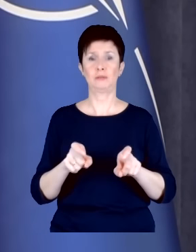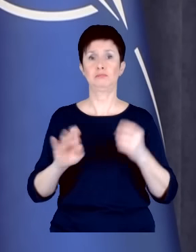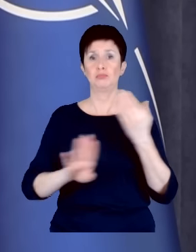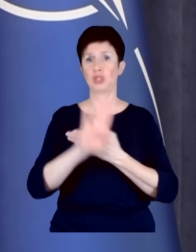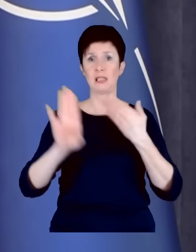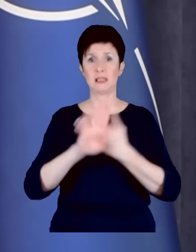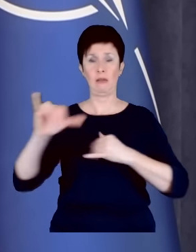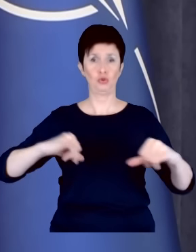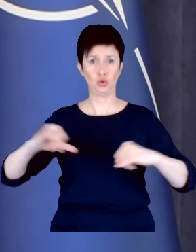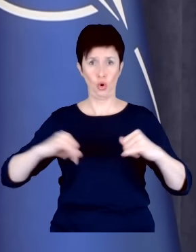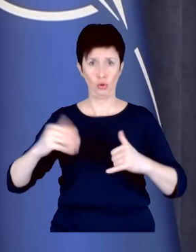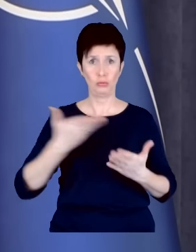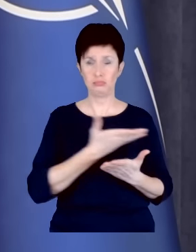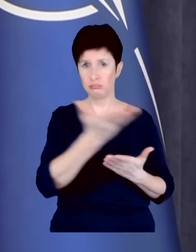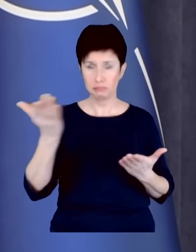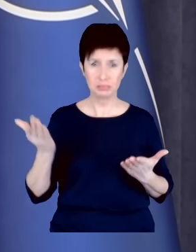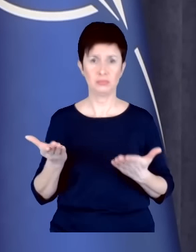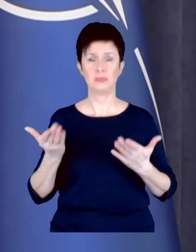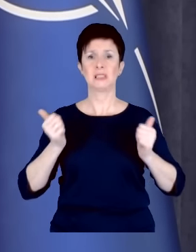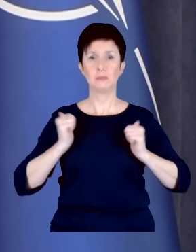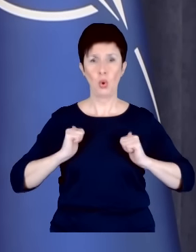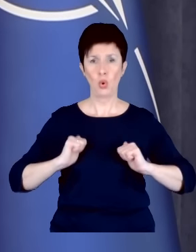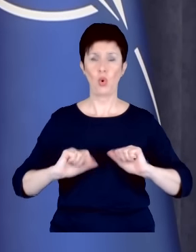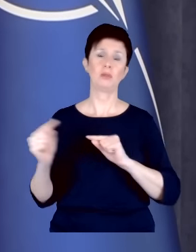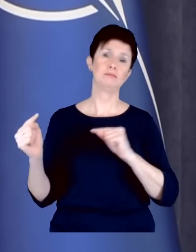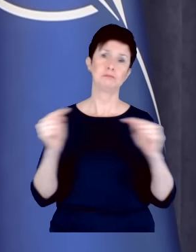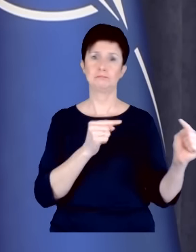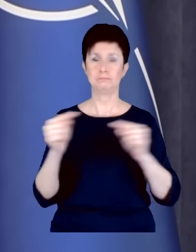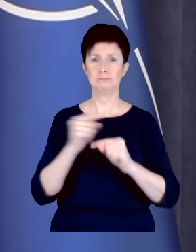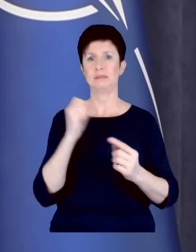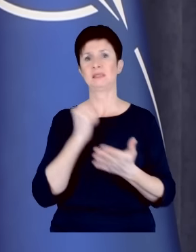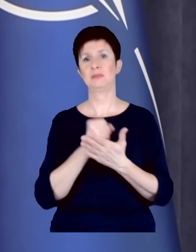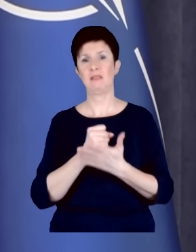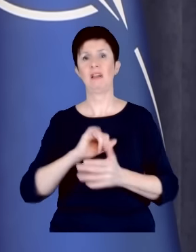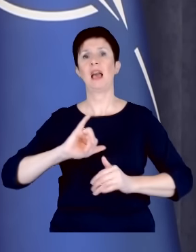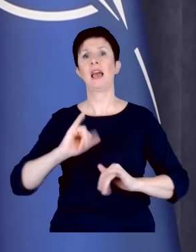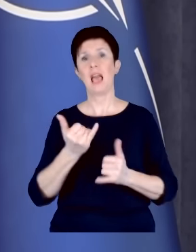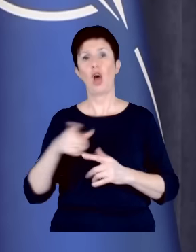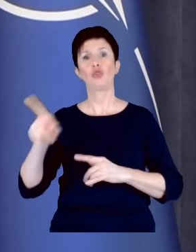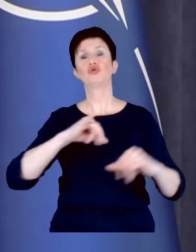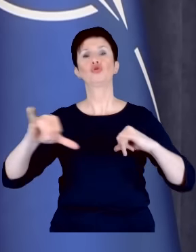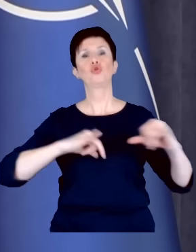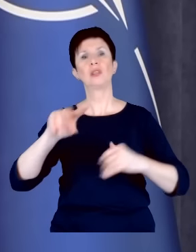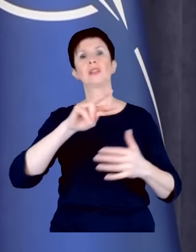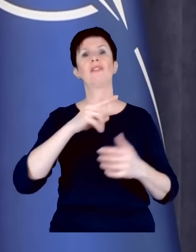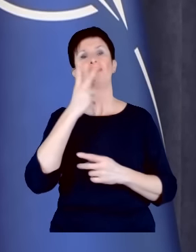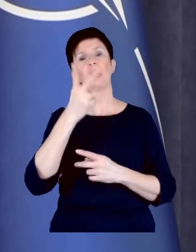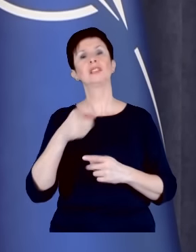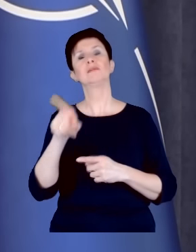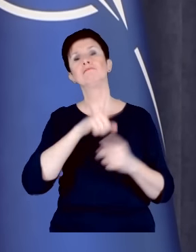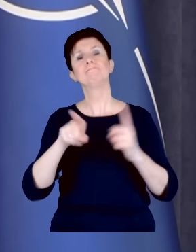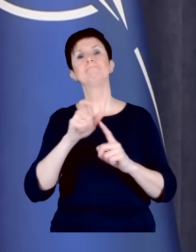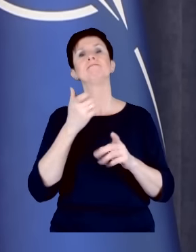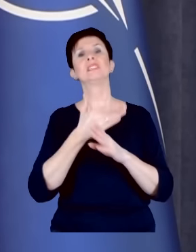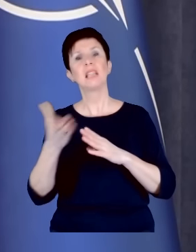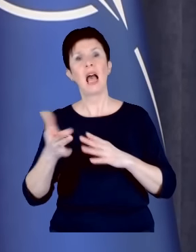rządu i spokojnie przedyskutować kwestię tego, jak rząd postrzega te inwestycje, jak rząd zamierza dalej realizować